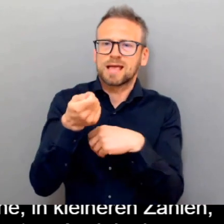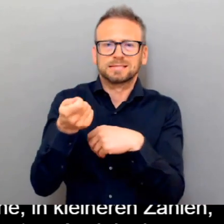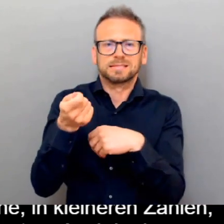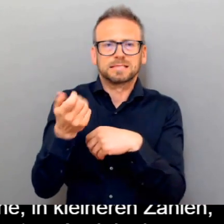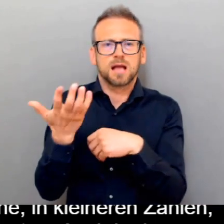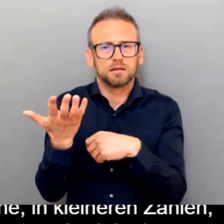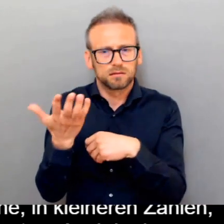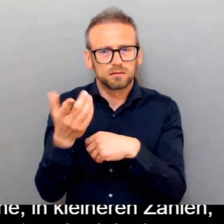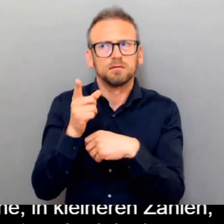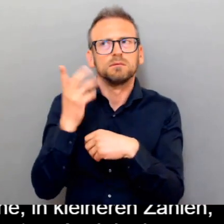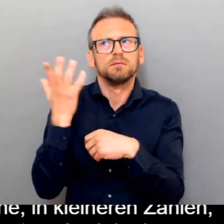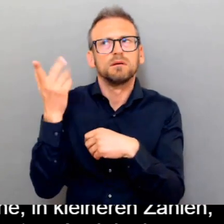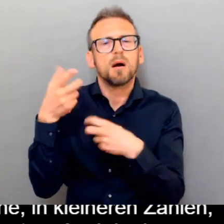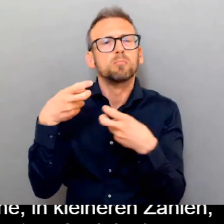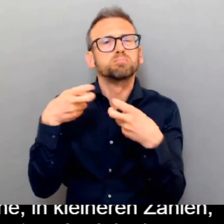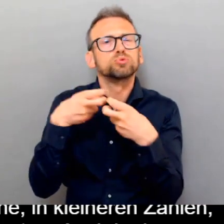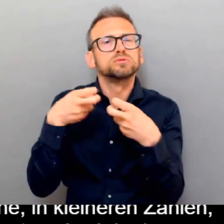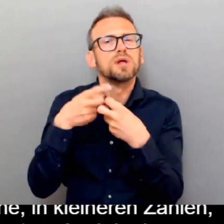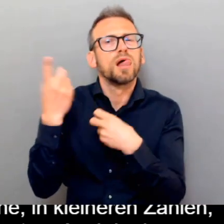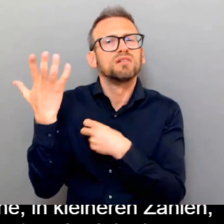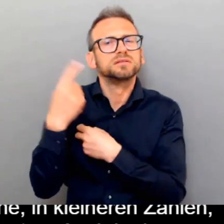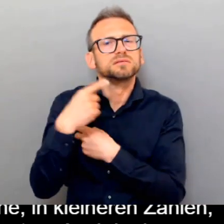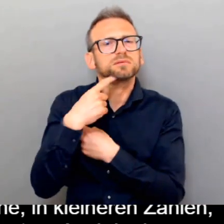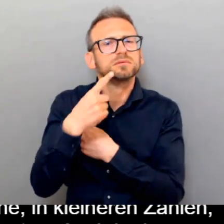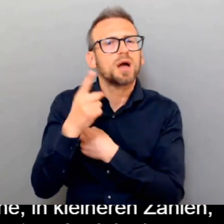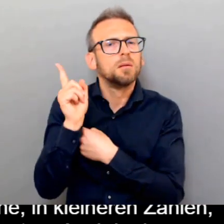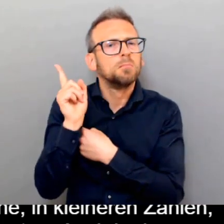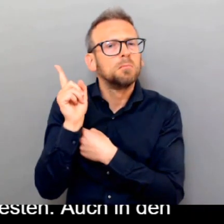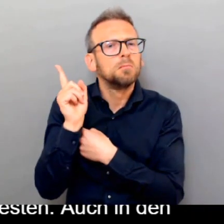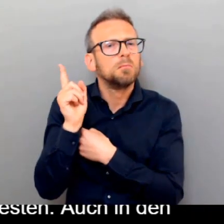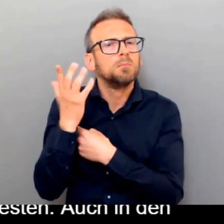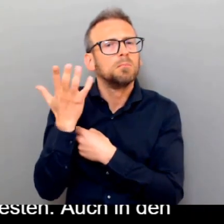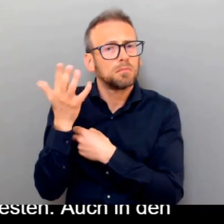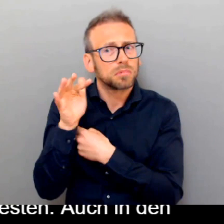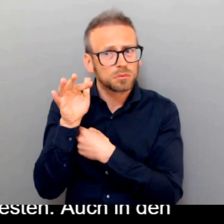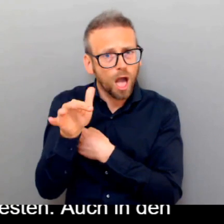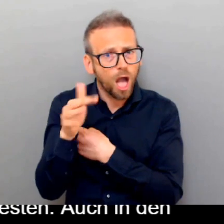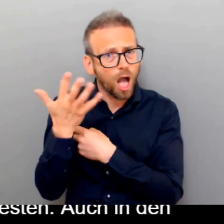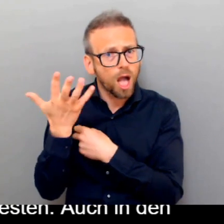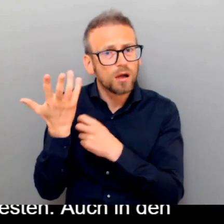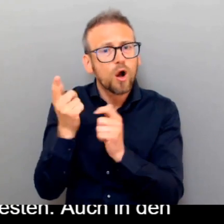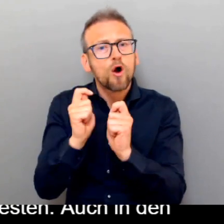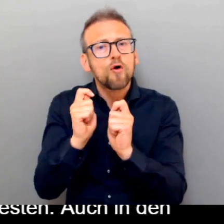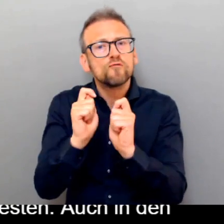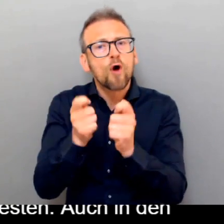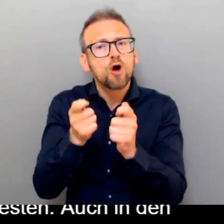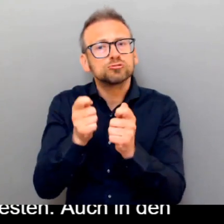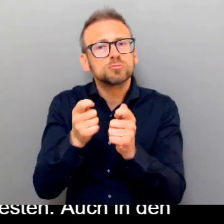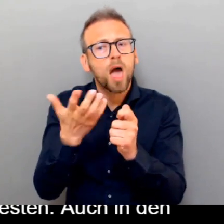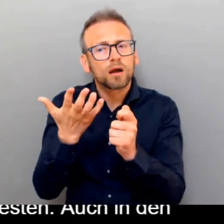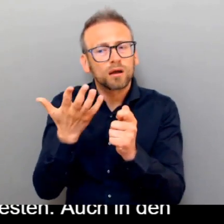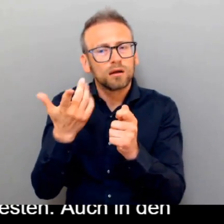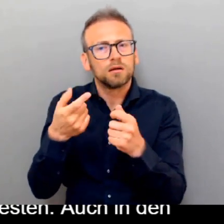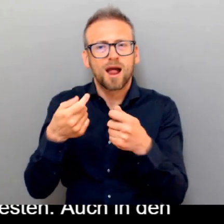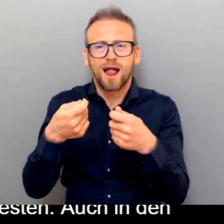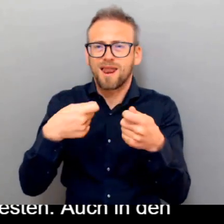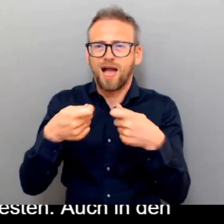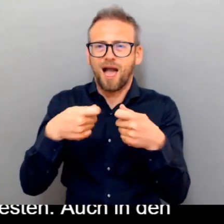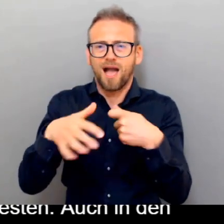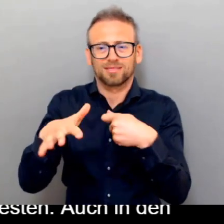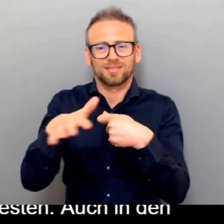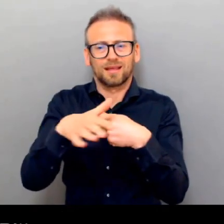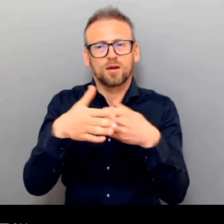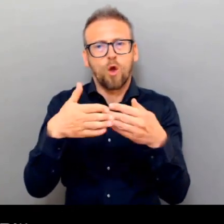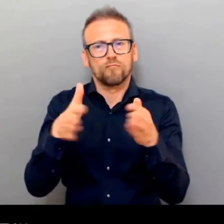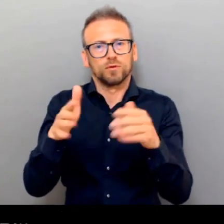zum zweiten allgemein in die Runde. Es gibt erste Vorschläge oder Forderungen, die Ladenöffnungszeiten zu lockern mit